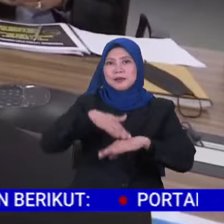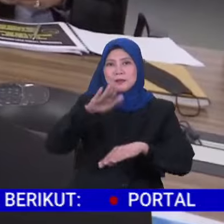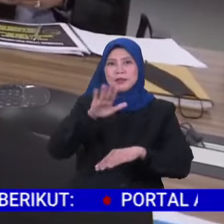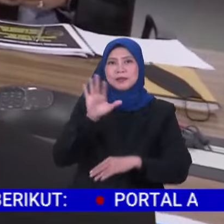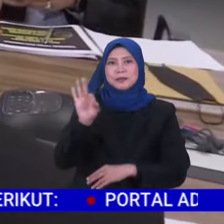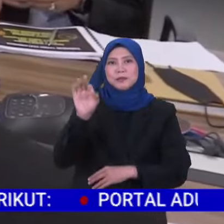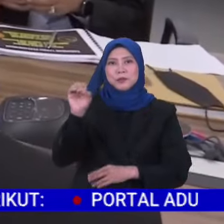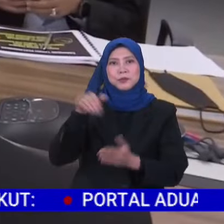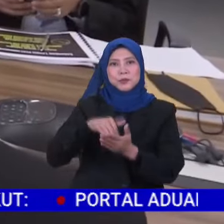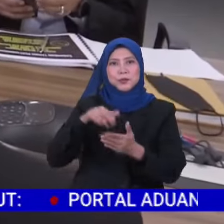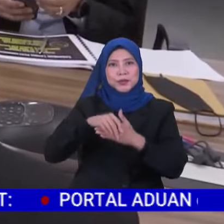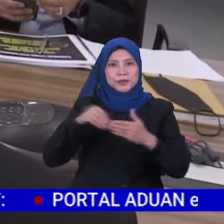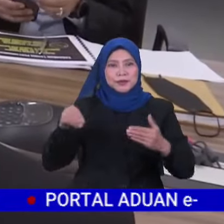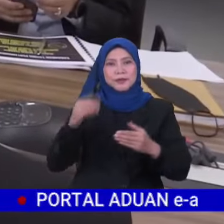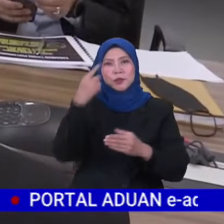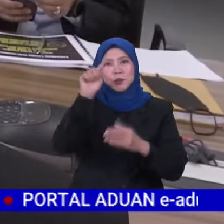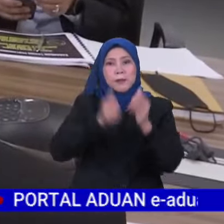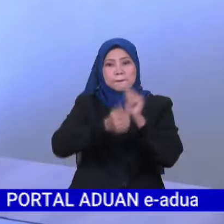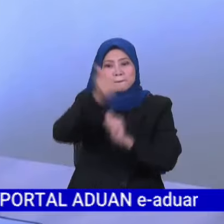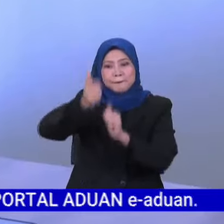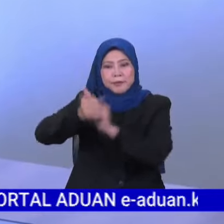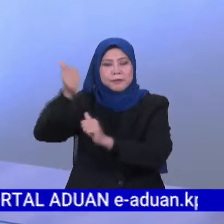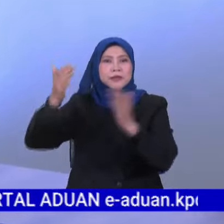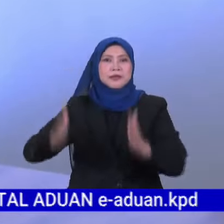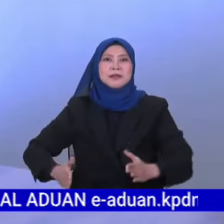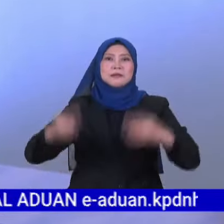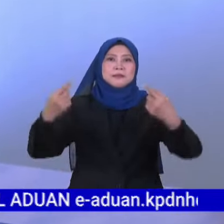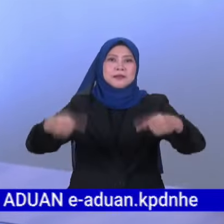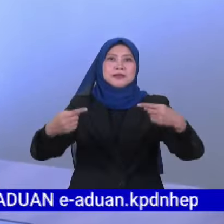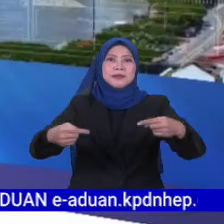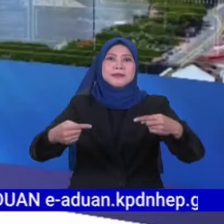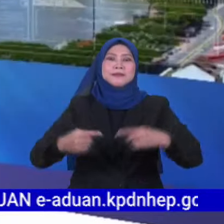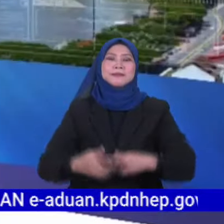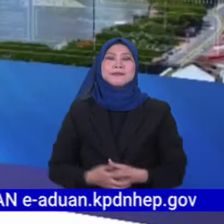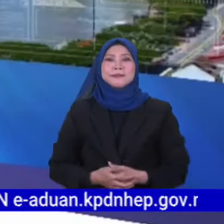90.000 Ringgit kepada pemenang pemenang pertandingan